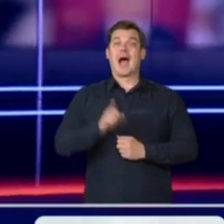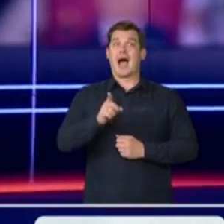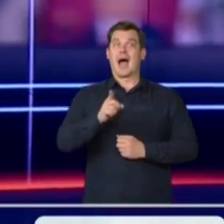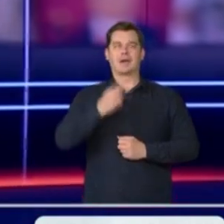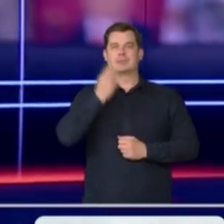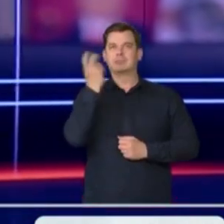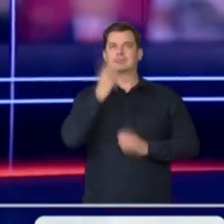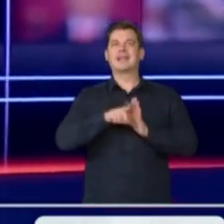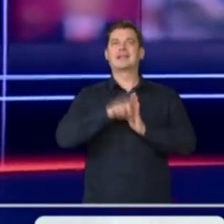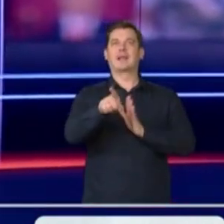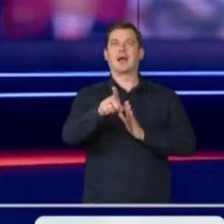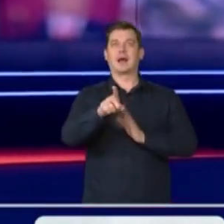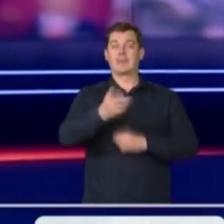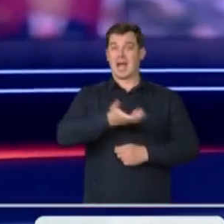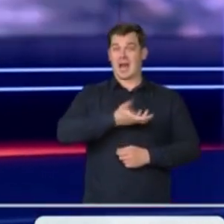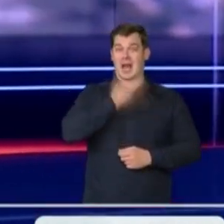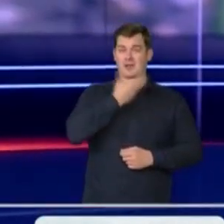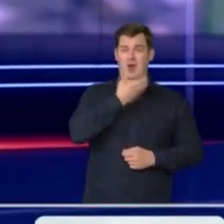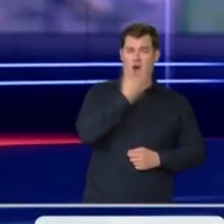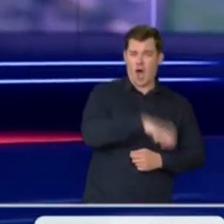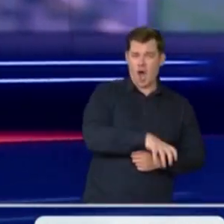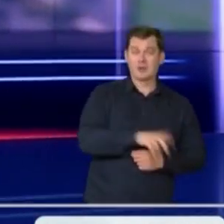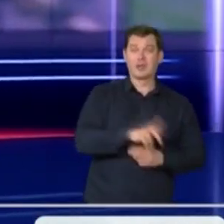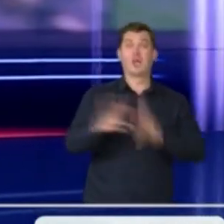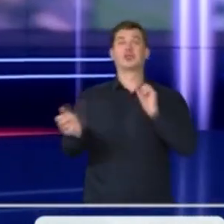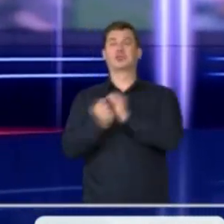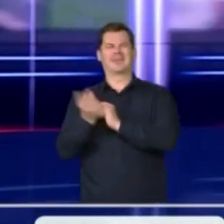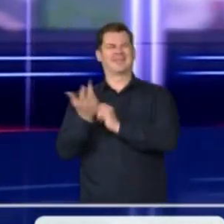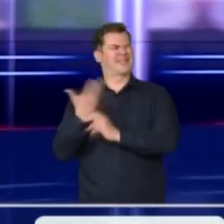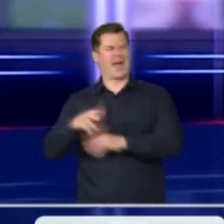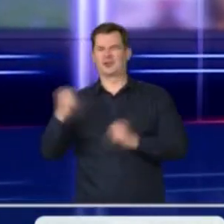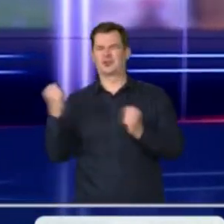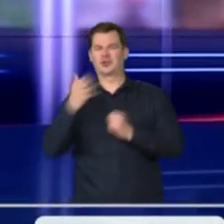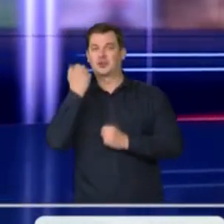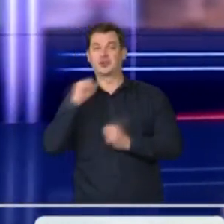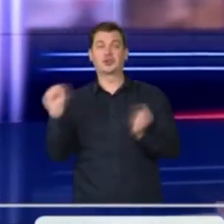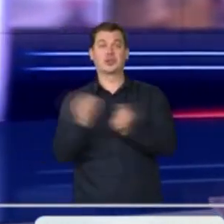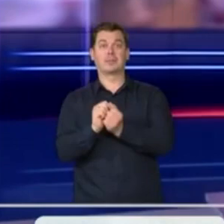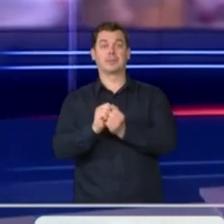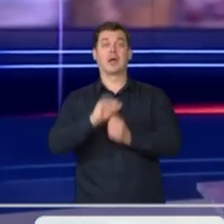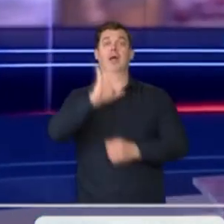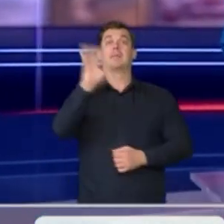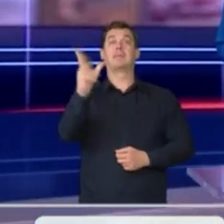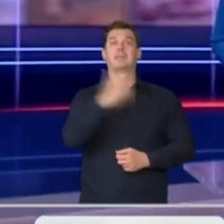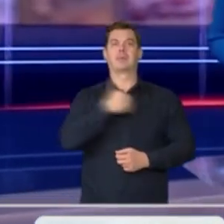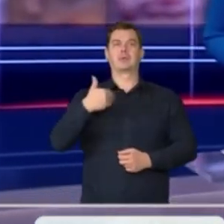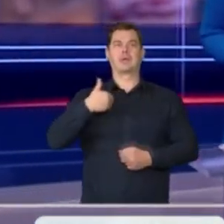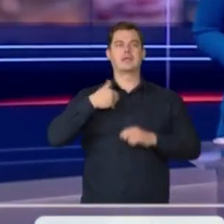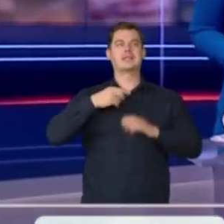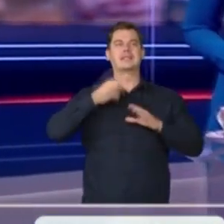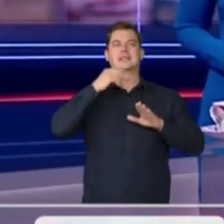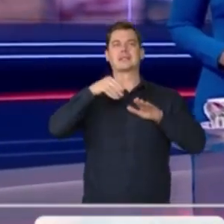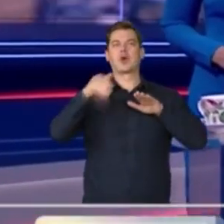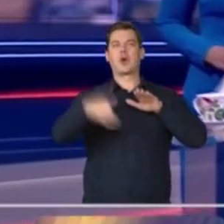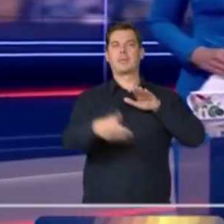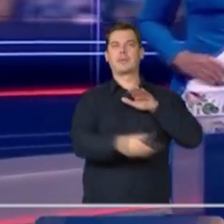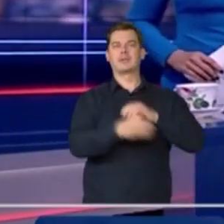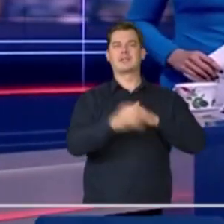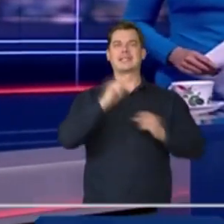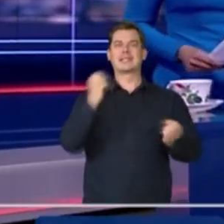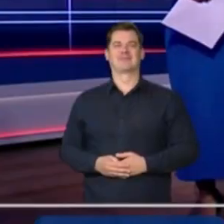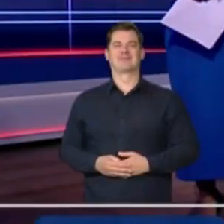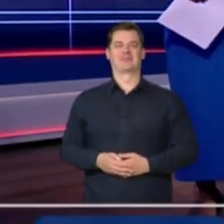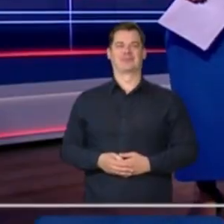atrakcja dla tych, którym latem za gorąco, a zimą za zimno. W naszym cyklu Piękna Polska, zabytkowa kopalnia srebra w Tarnowskich